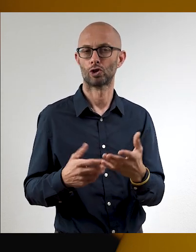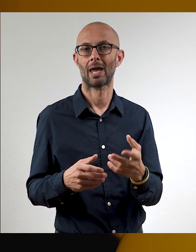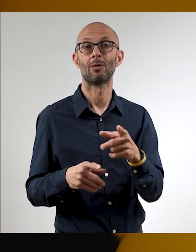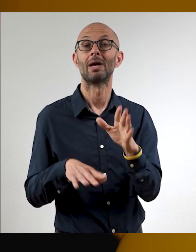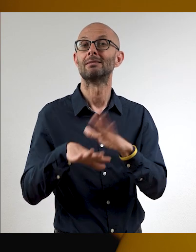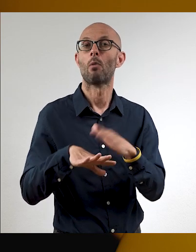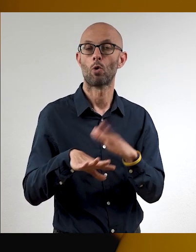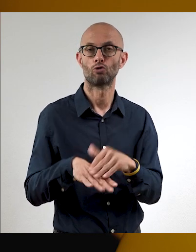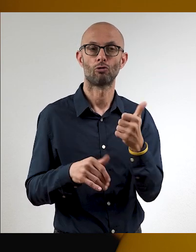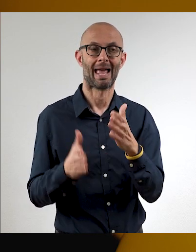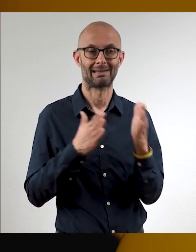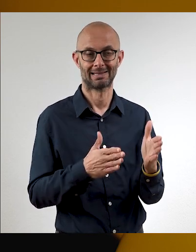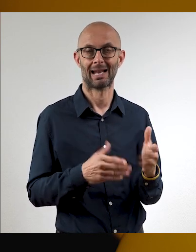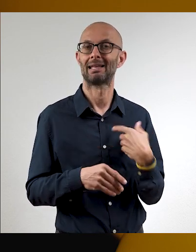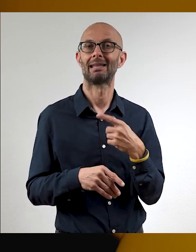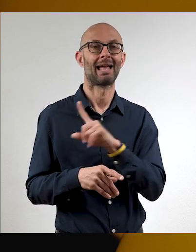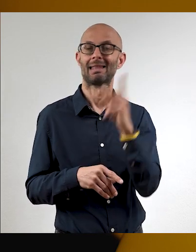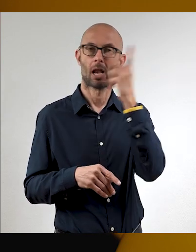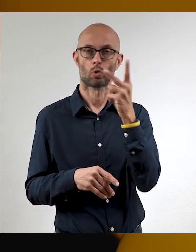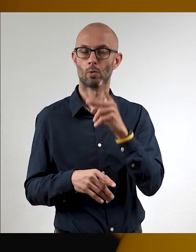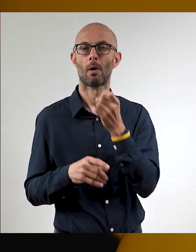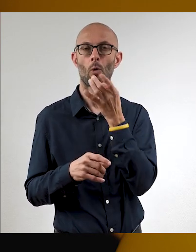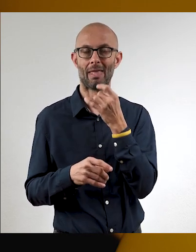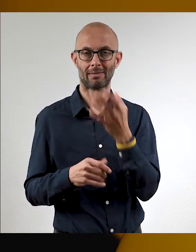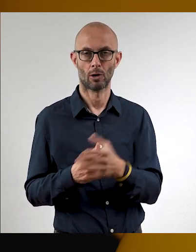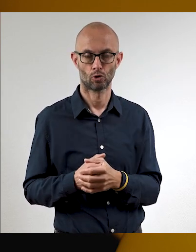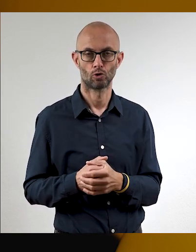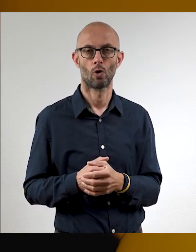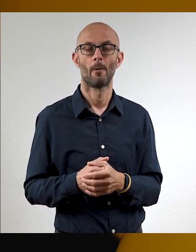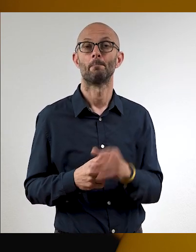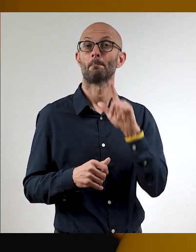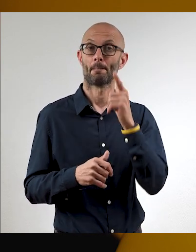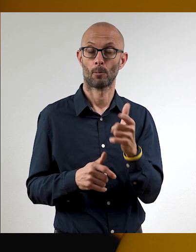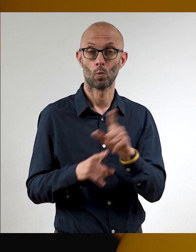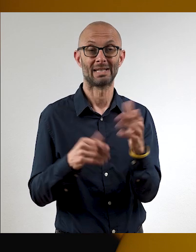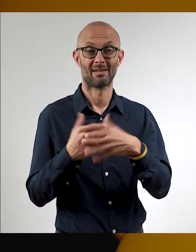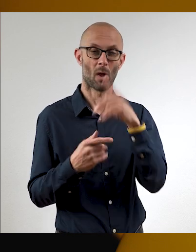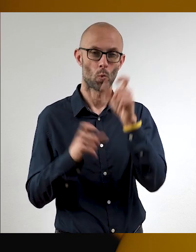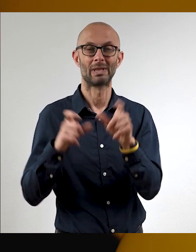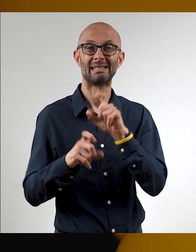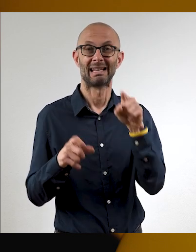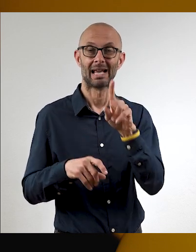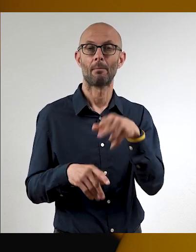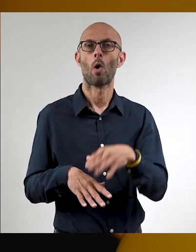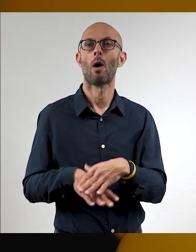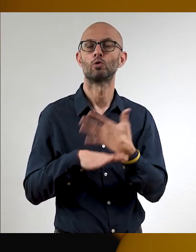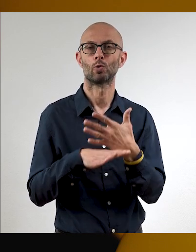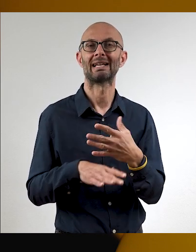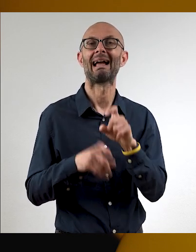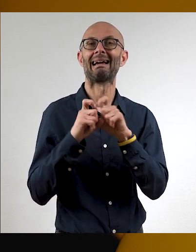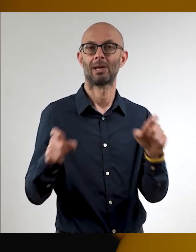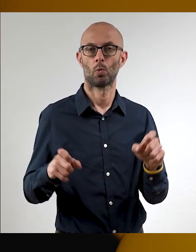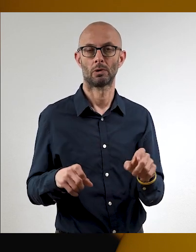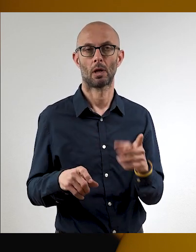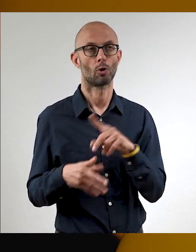bistvu sporočajo na en stran, da ne razumemo prav zares, ne? Hkrati imajo pa ljudje lahko zaradi tega tudi občutke krivde, se